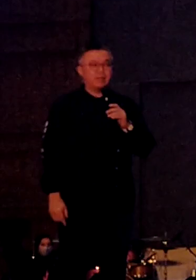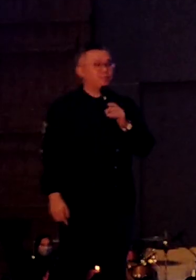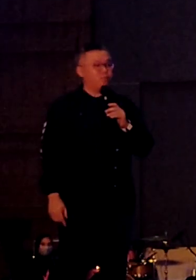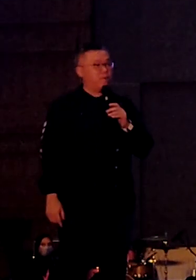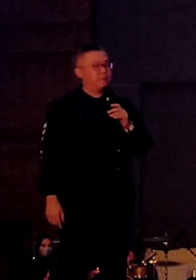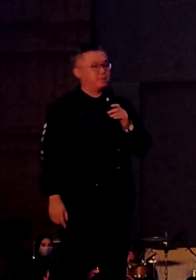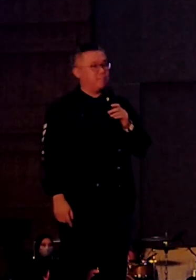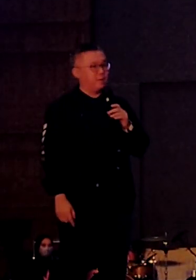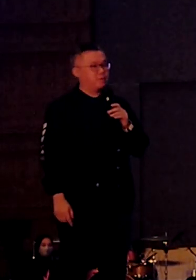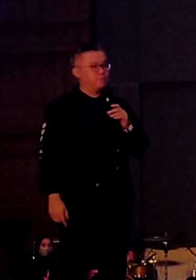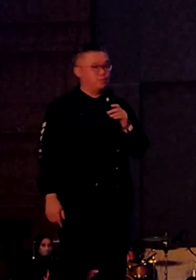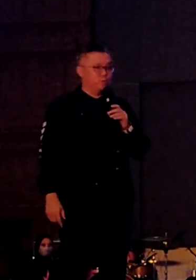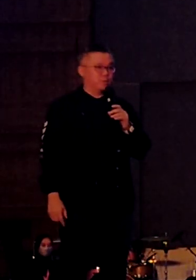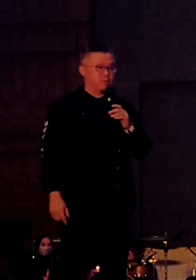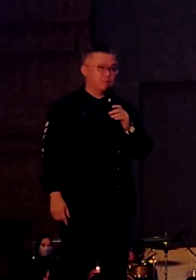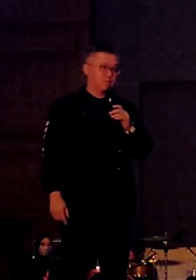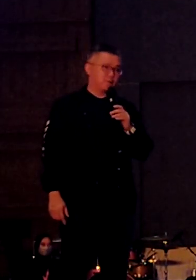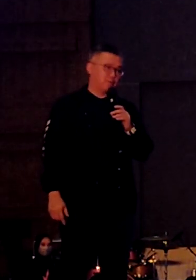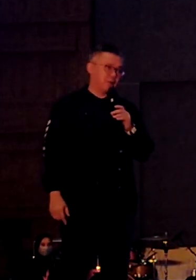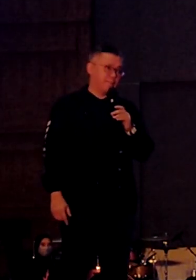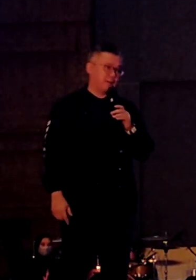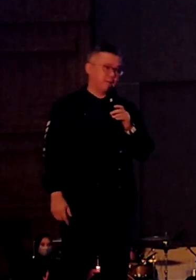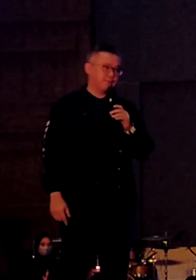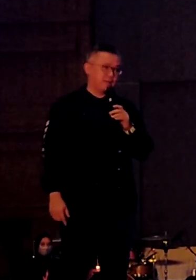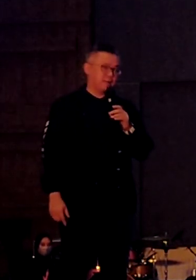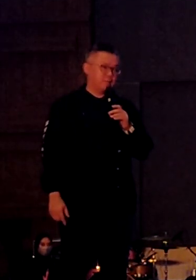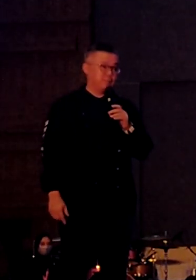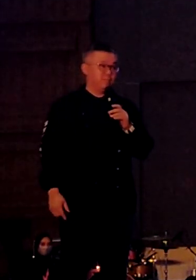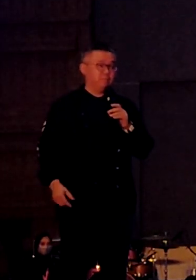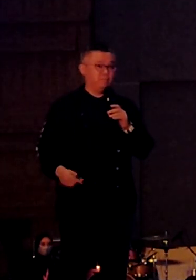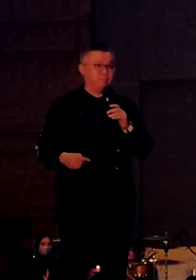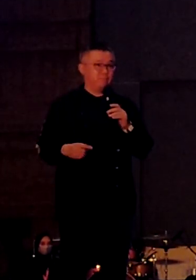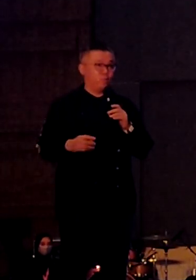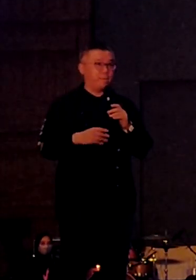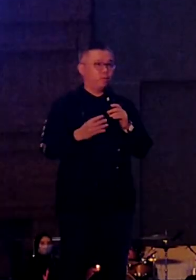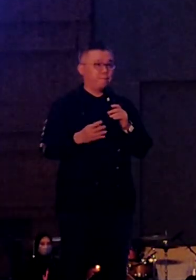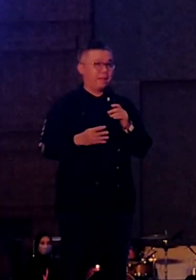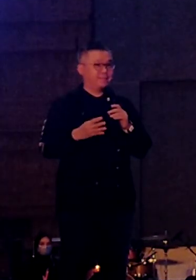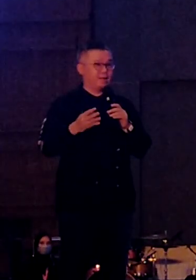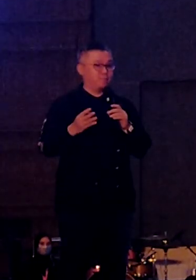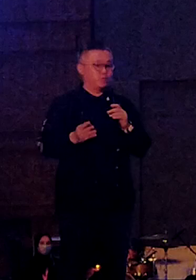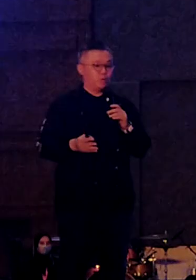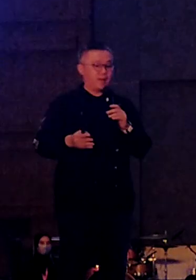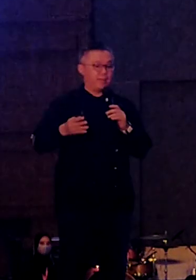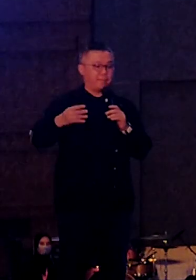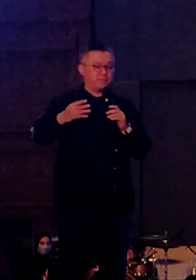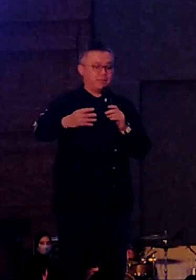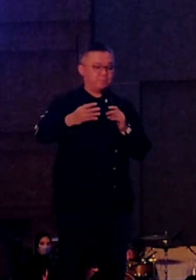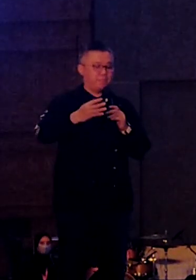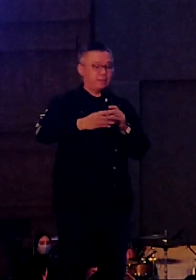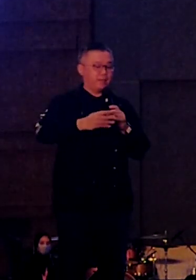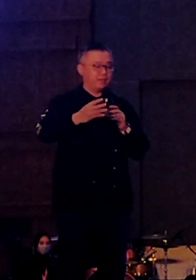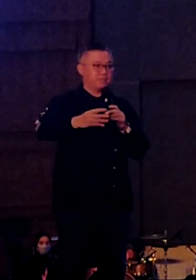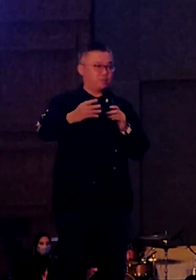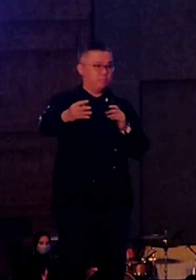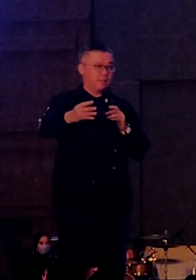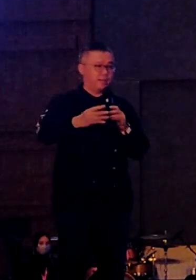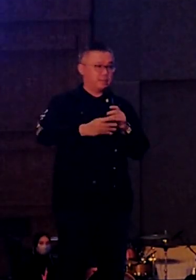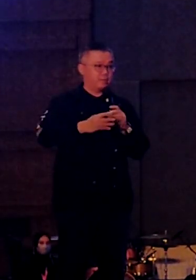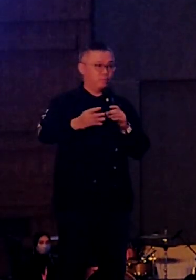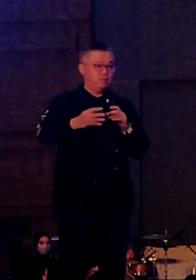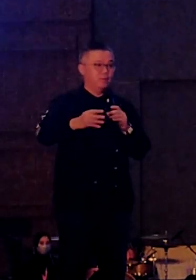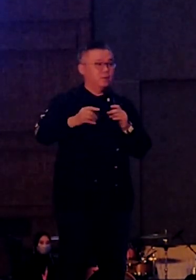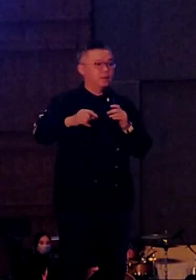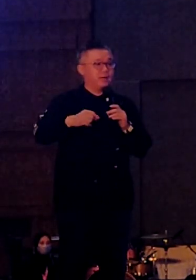kita semua bisa berkunjung ke kota Makasar 20 panjang lebih baik persis perbandingannya